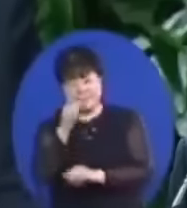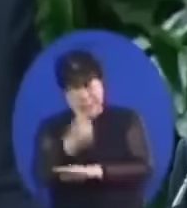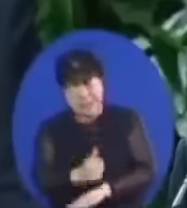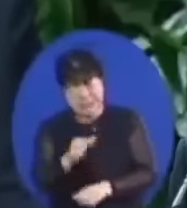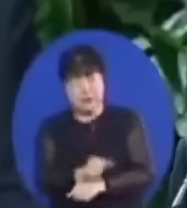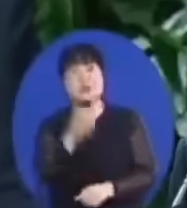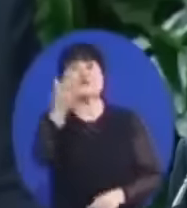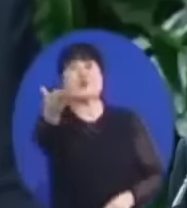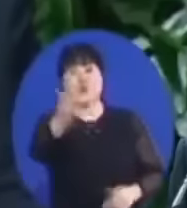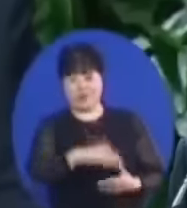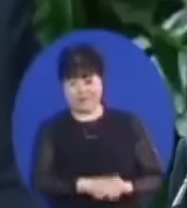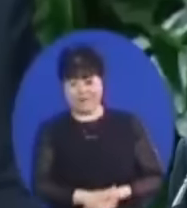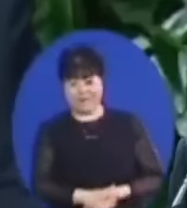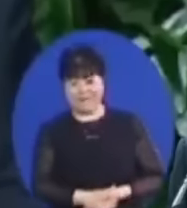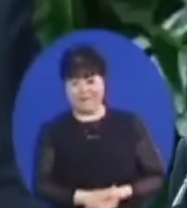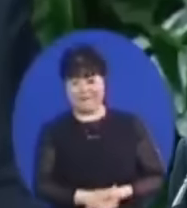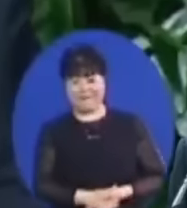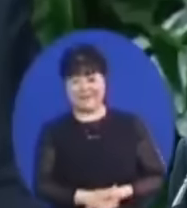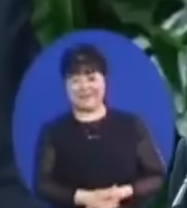줍니다.